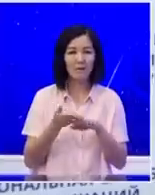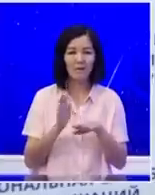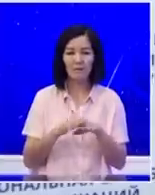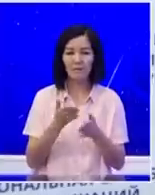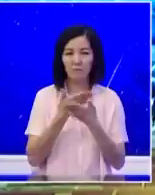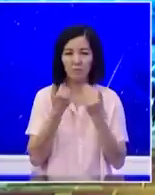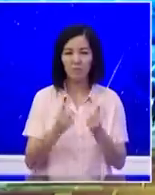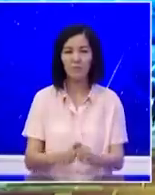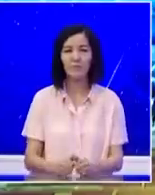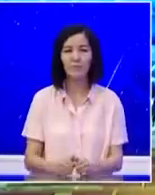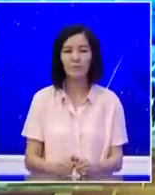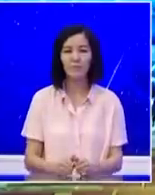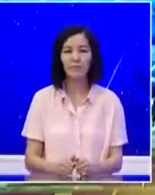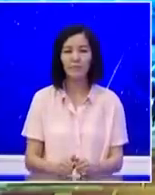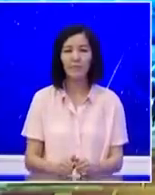жоқ.